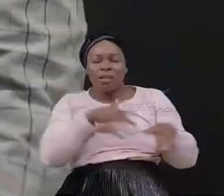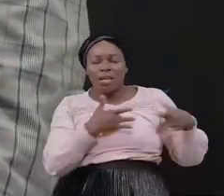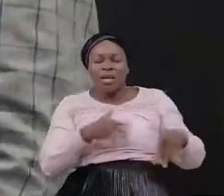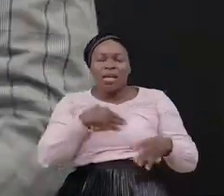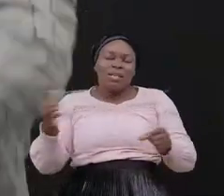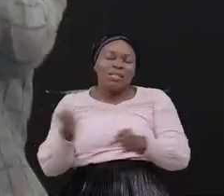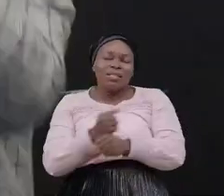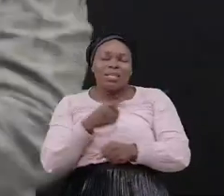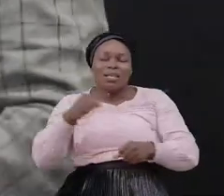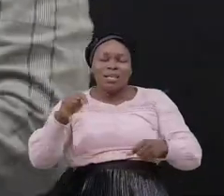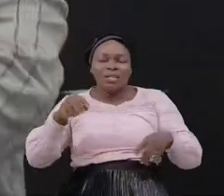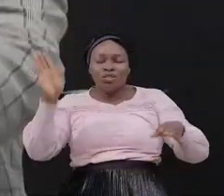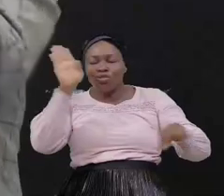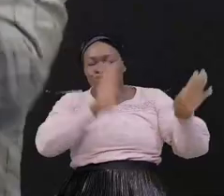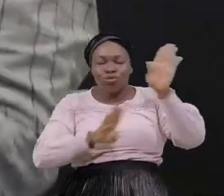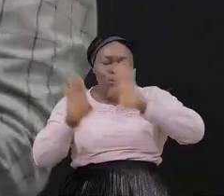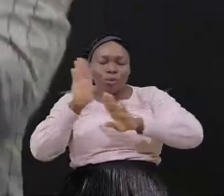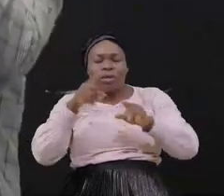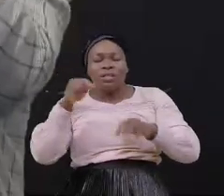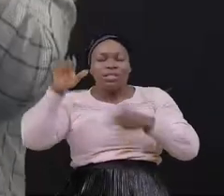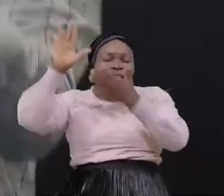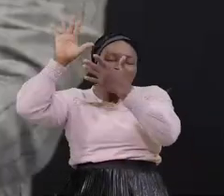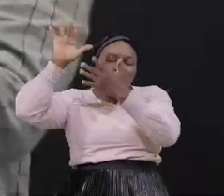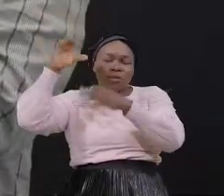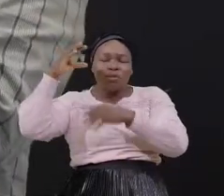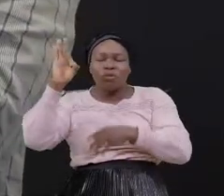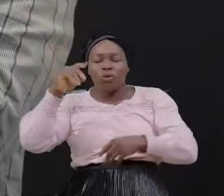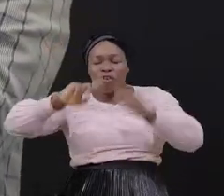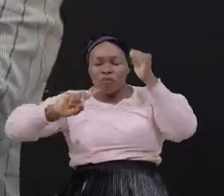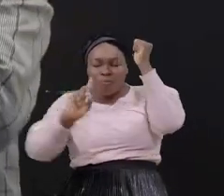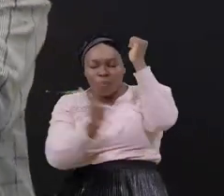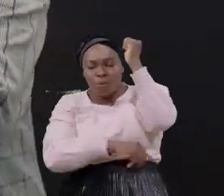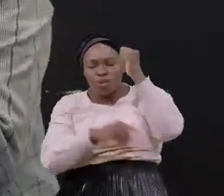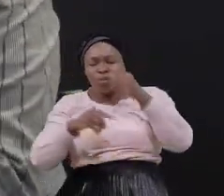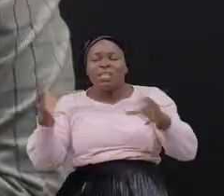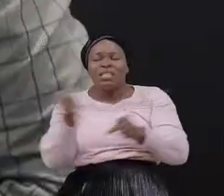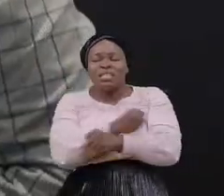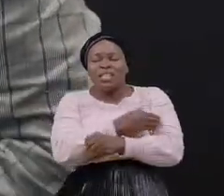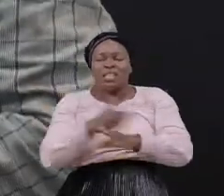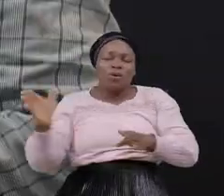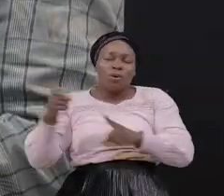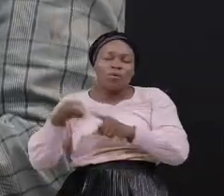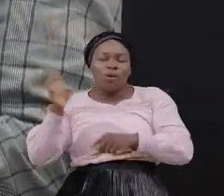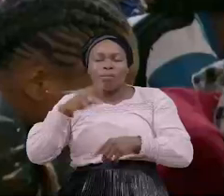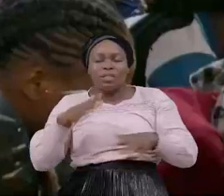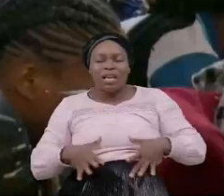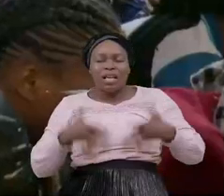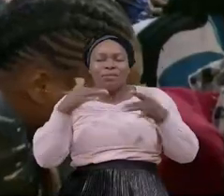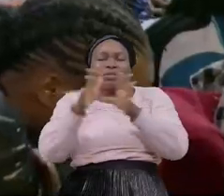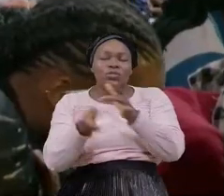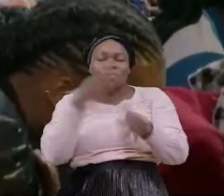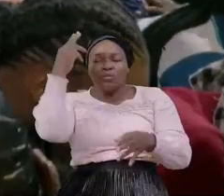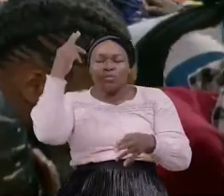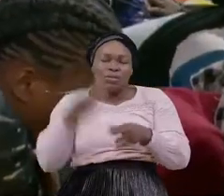ôte le trauma, le problème, la punition, ôte tout cela de leur vie au nom de